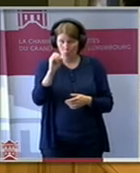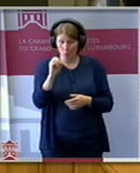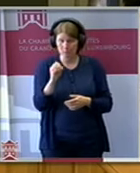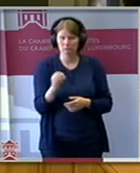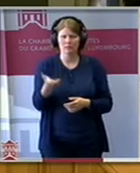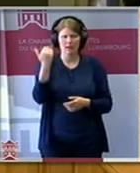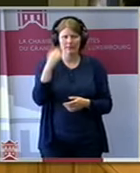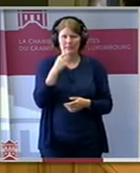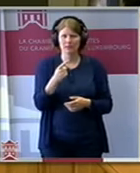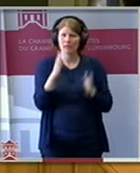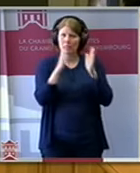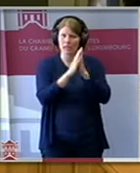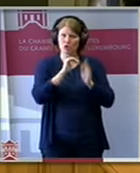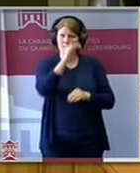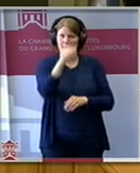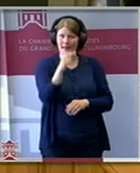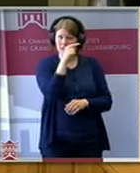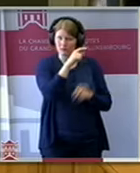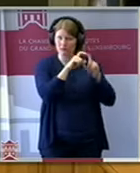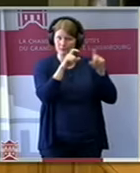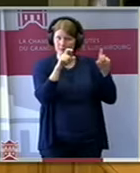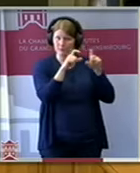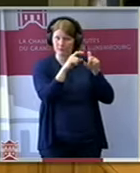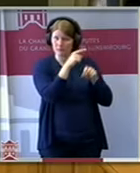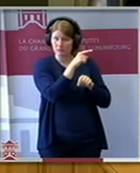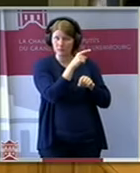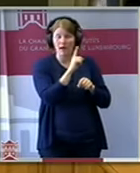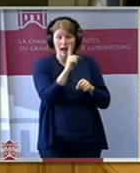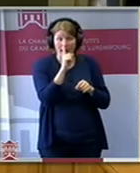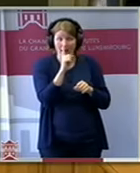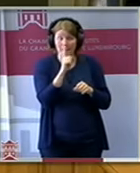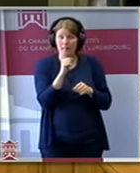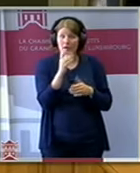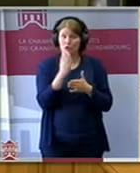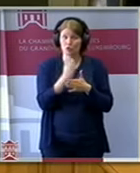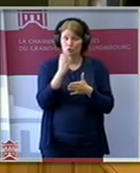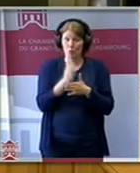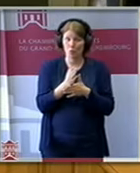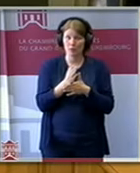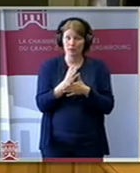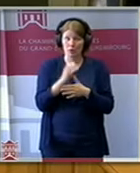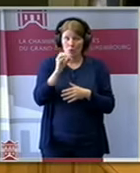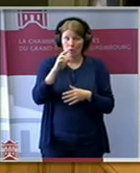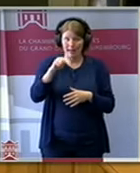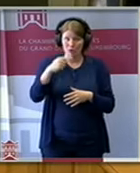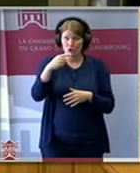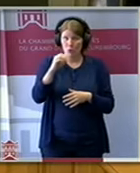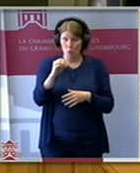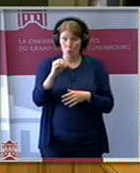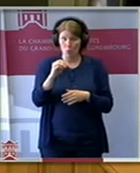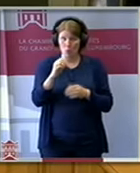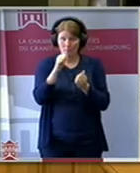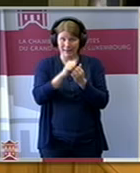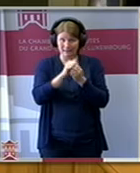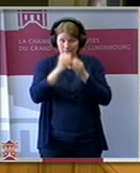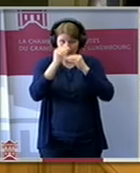Kirchbirg, das ist die Filiale, die um Kirchbirg, als mir anscheinend, und das hat ein Kommuniqué von ONG heute zu Lützburg, hat ein bisschen